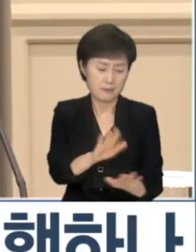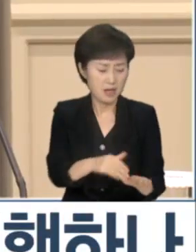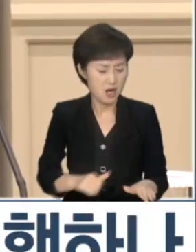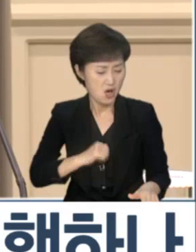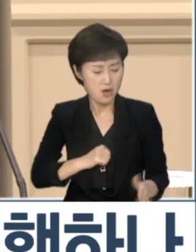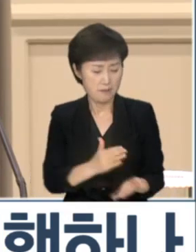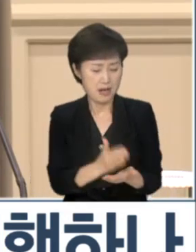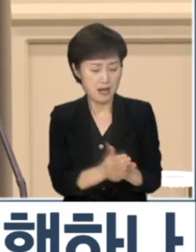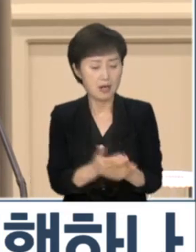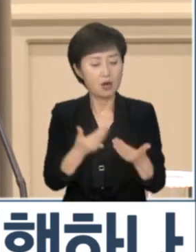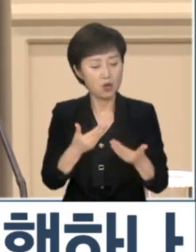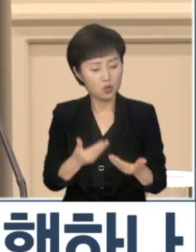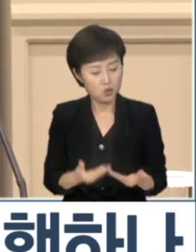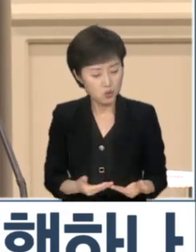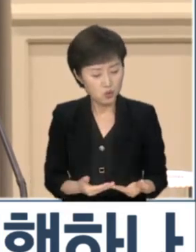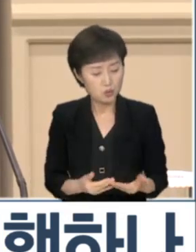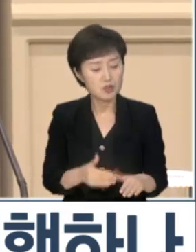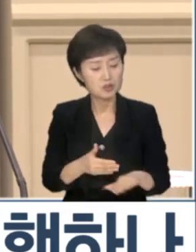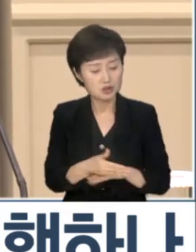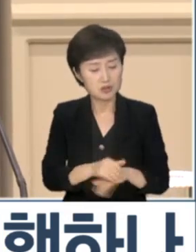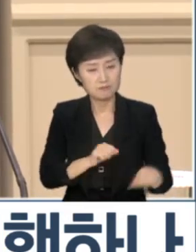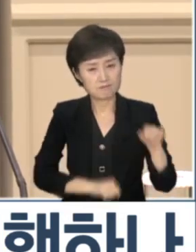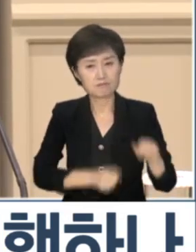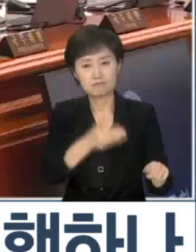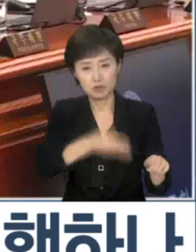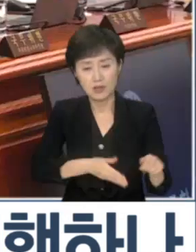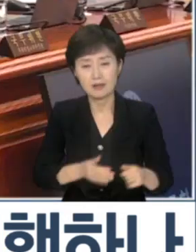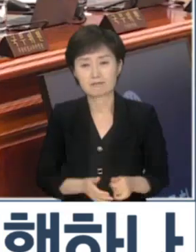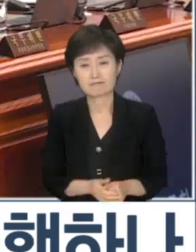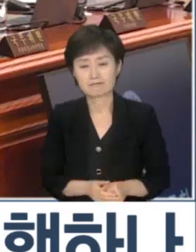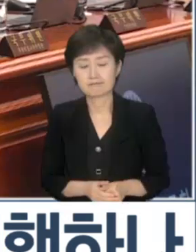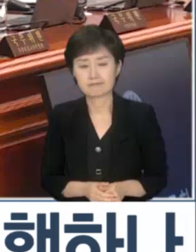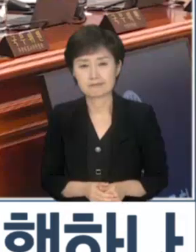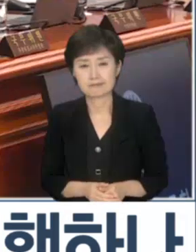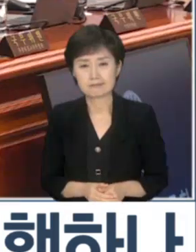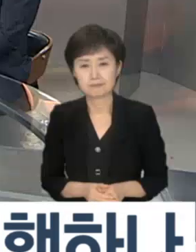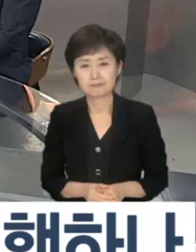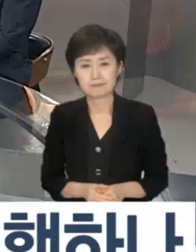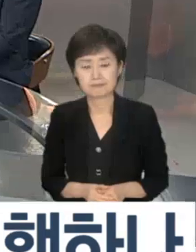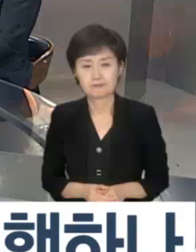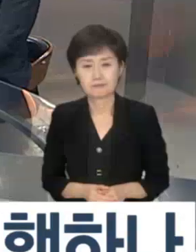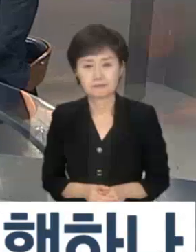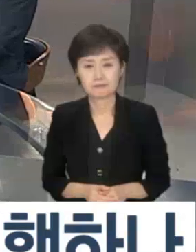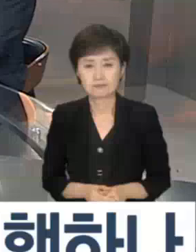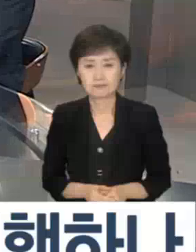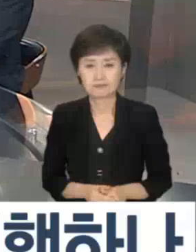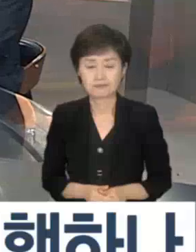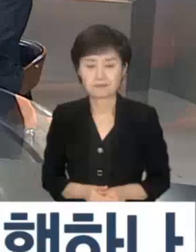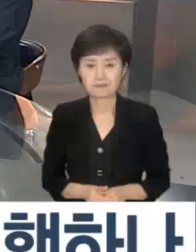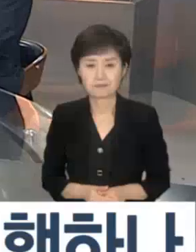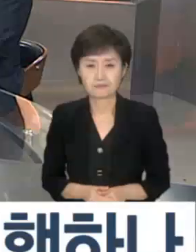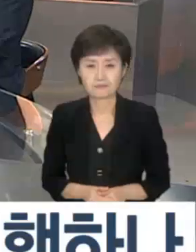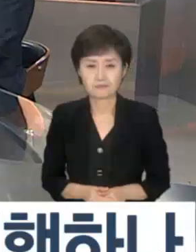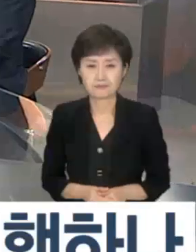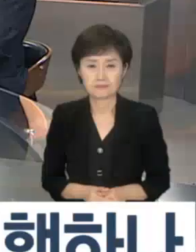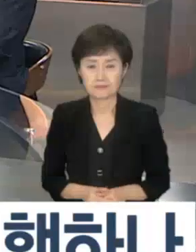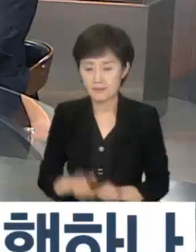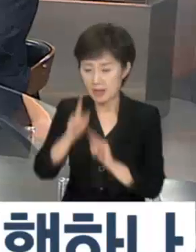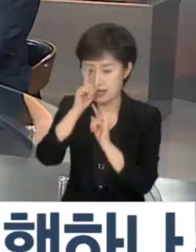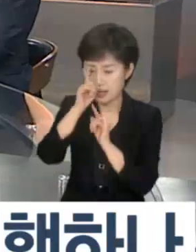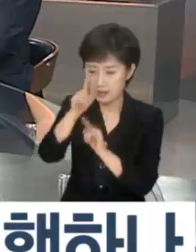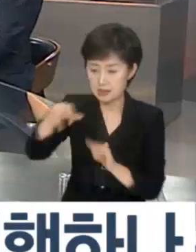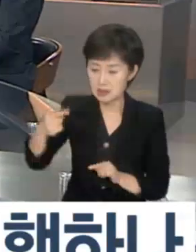차분하게 진행을 하는 것이 좋다 그렇게 생각이 됩니다 앞서 이제 일각에서 이거는 그 인사 가능성에 대해서는 뭐